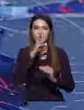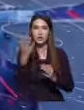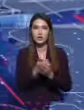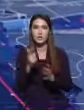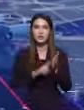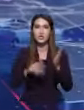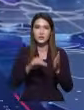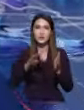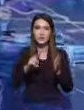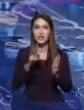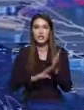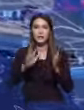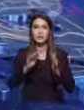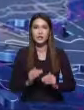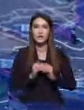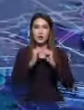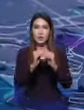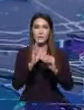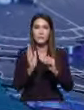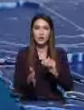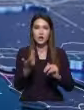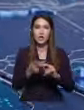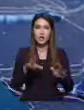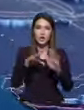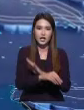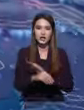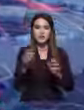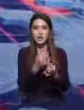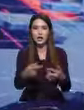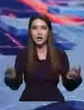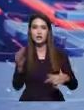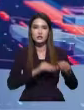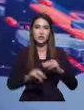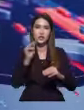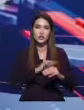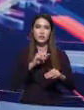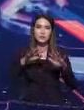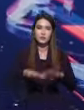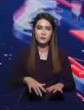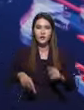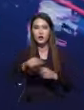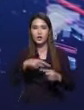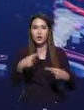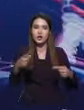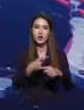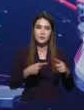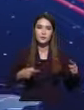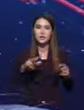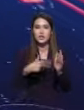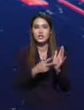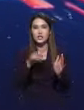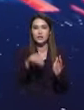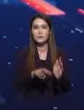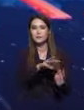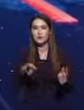мың теңгеден 85 мың теңгеге дейін артады. Осының арқасында меншіктің әртүрлі нысандарындағы кәсіпорындарда барлық салаларда жұмыс істейтін 1 миллион 800 мыңға